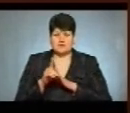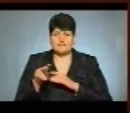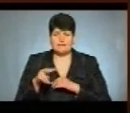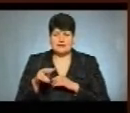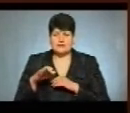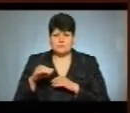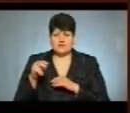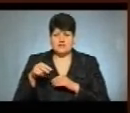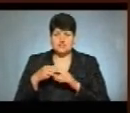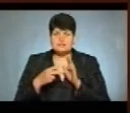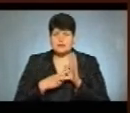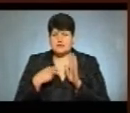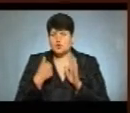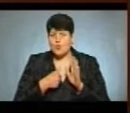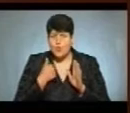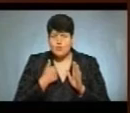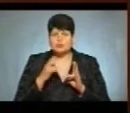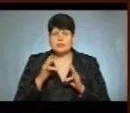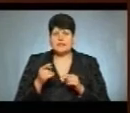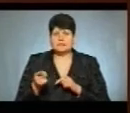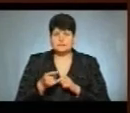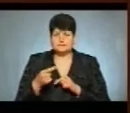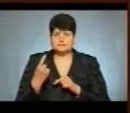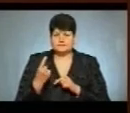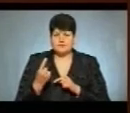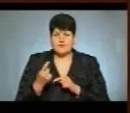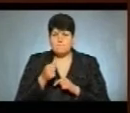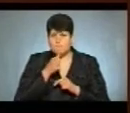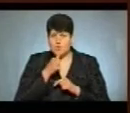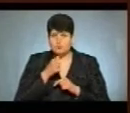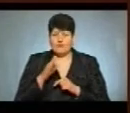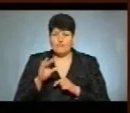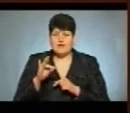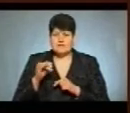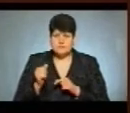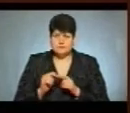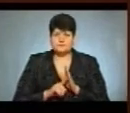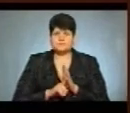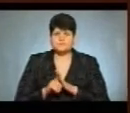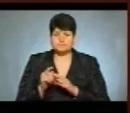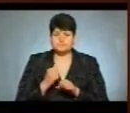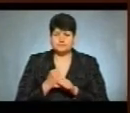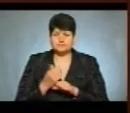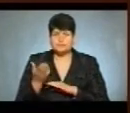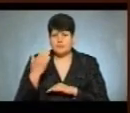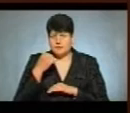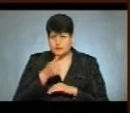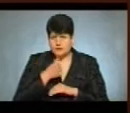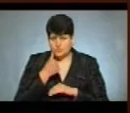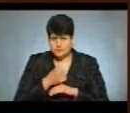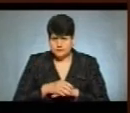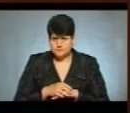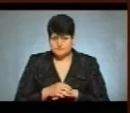листопаді 2017 року. На Тернопільщині пробну версію такого уроку запускали минулого року, розповів Ігор